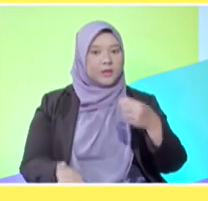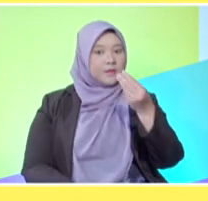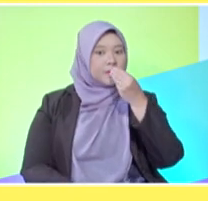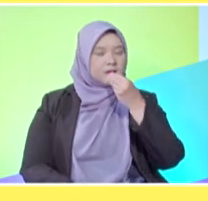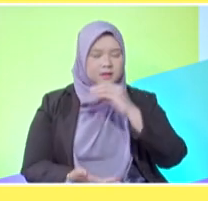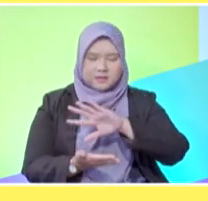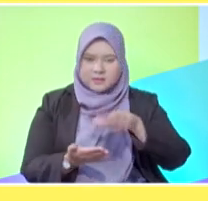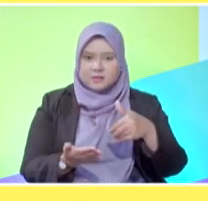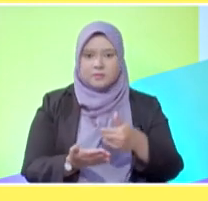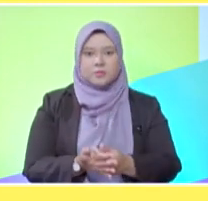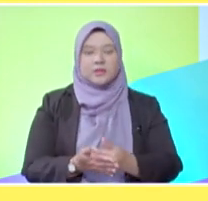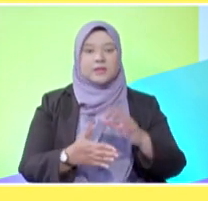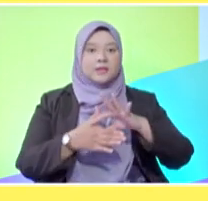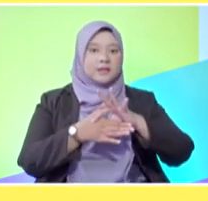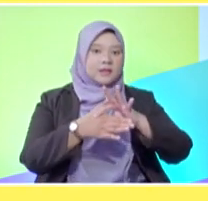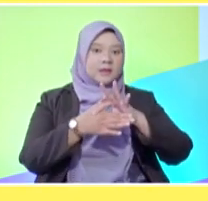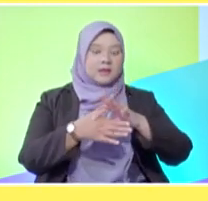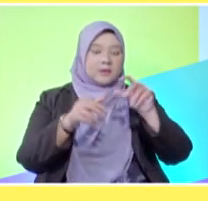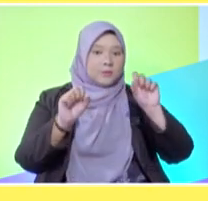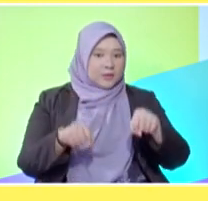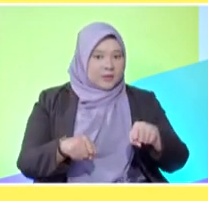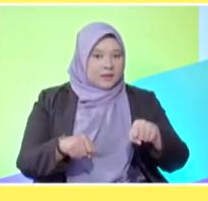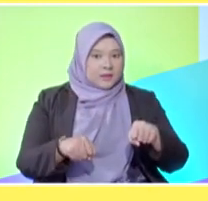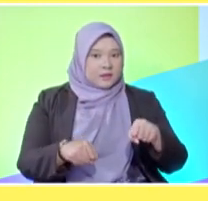tumbuh-tumbuhan dan juga daging